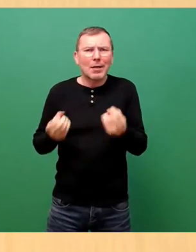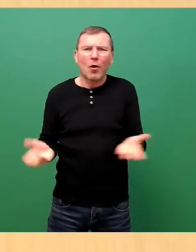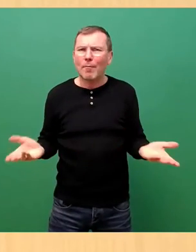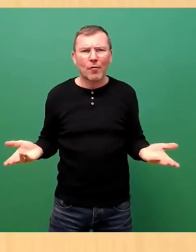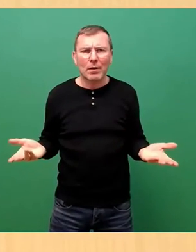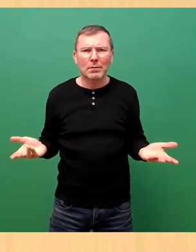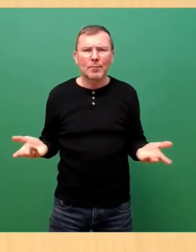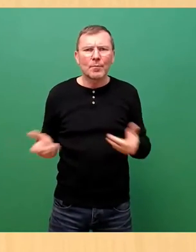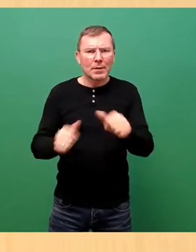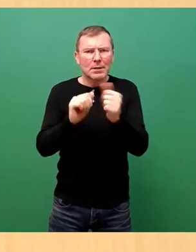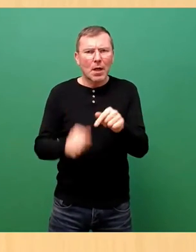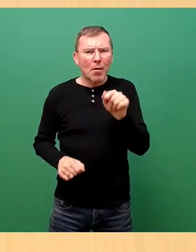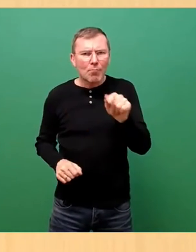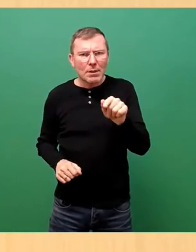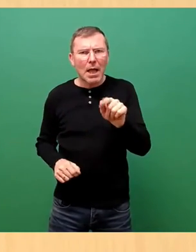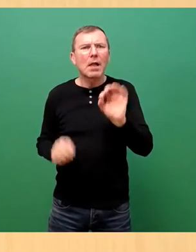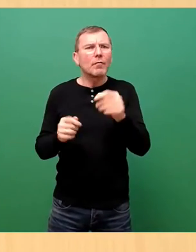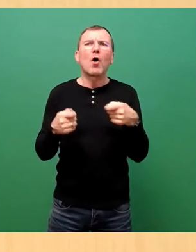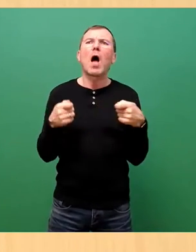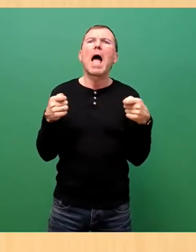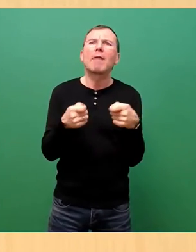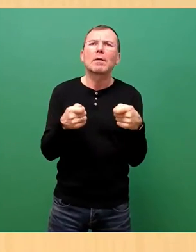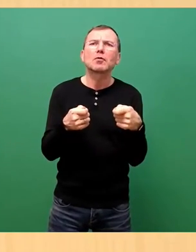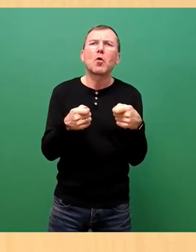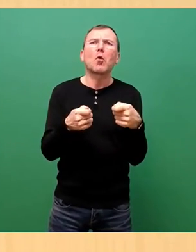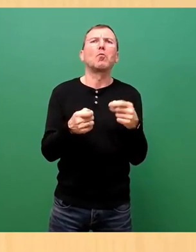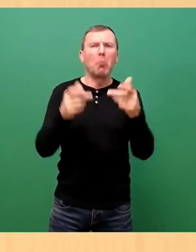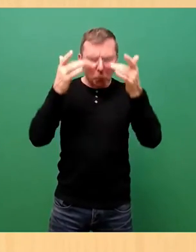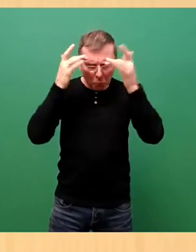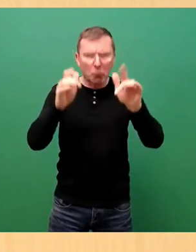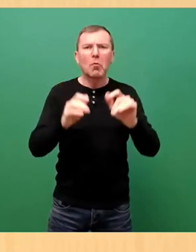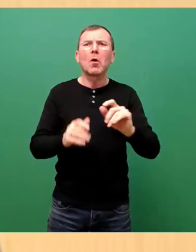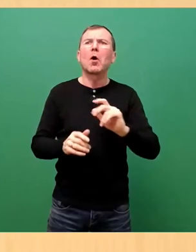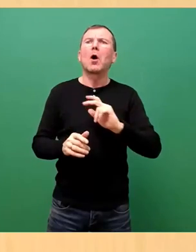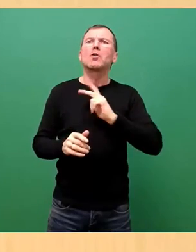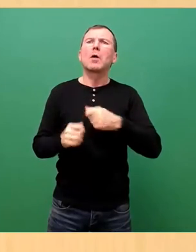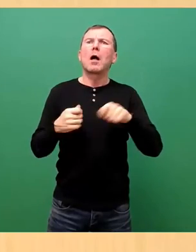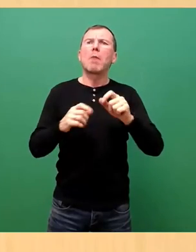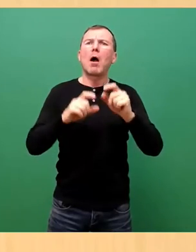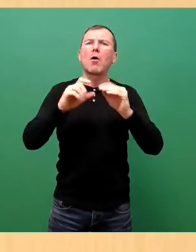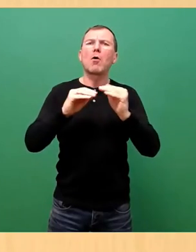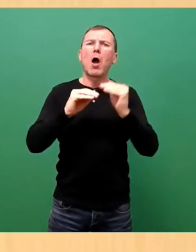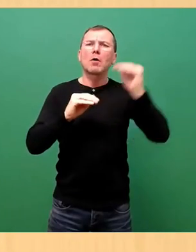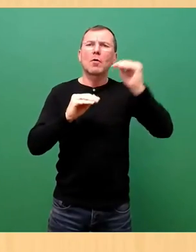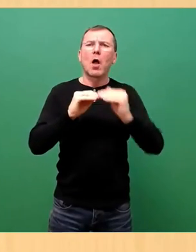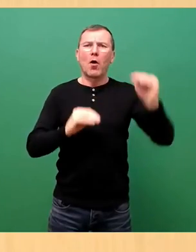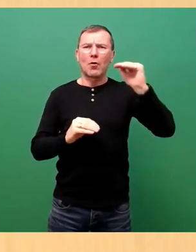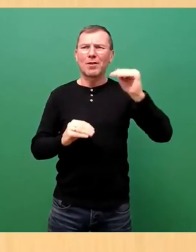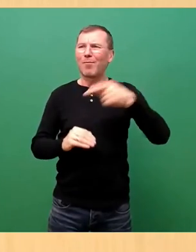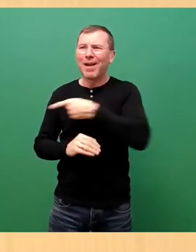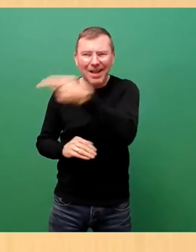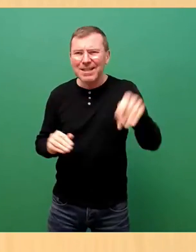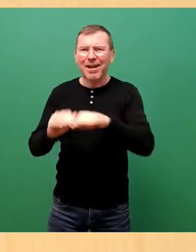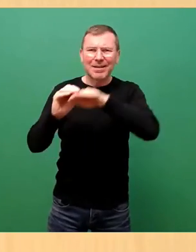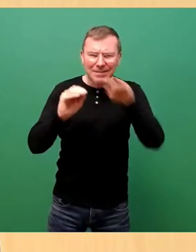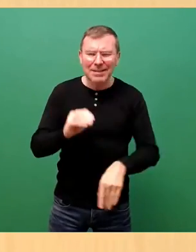deshalb auch eine für Investoren zumutbare Erhöhung der Sozialbauquote ermöglicht, Und ihr macht das Gegenteil. Das nenne ich